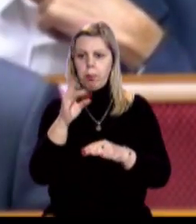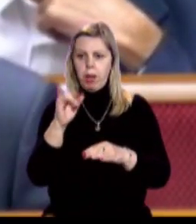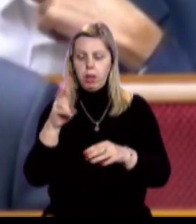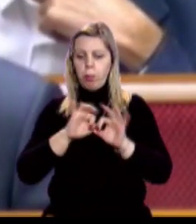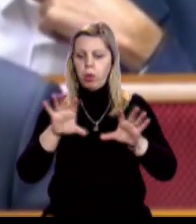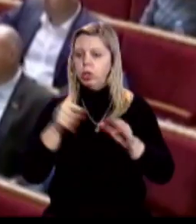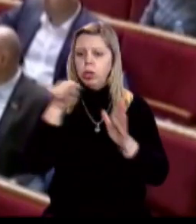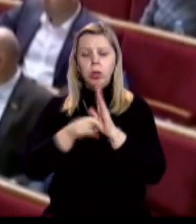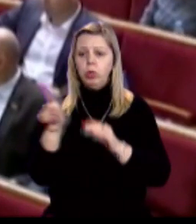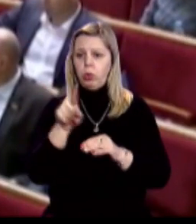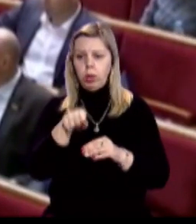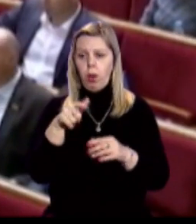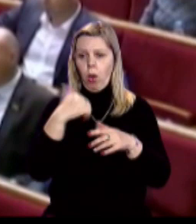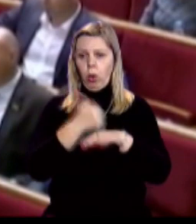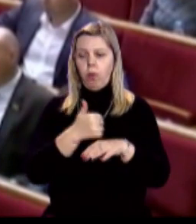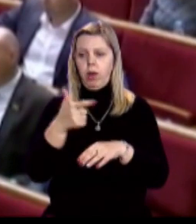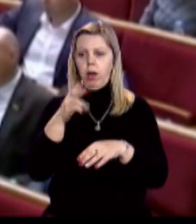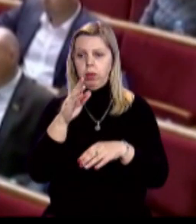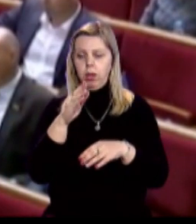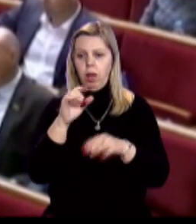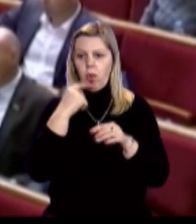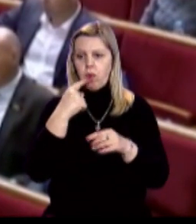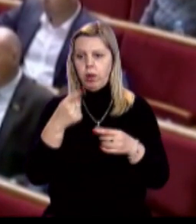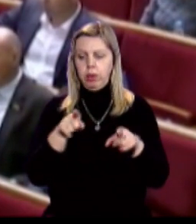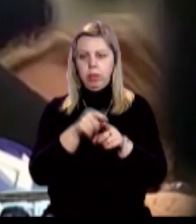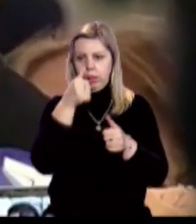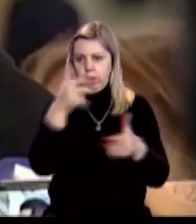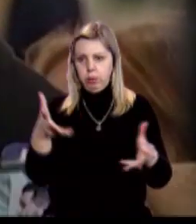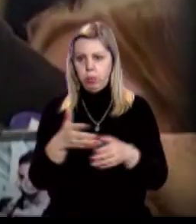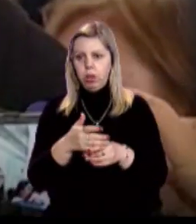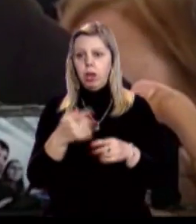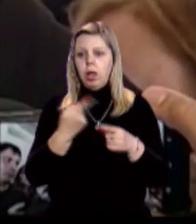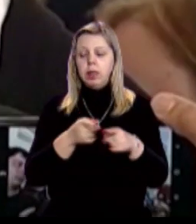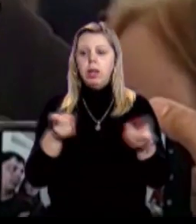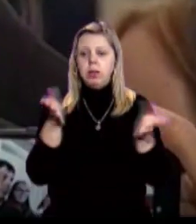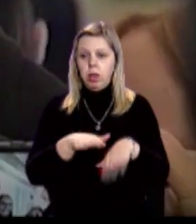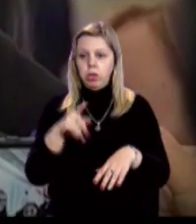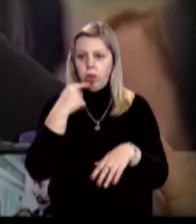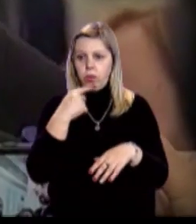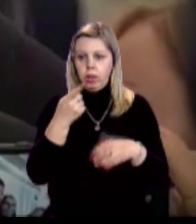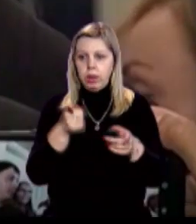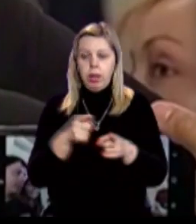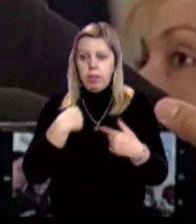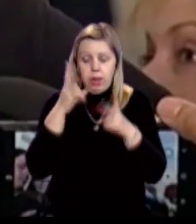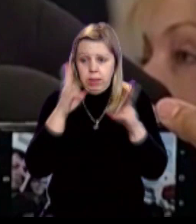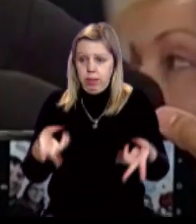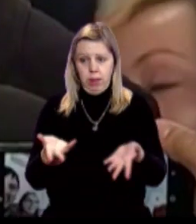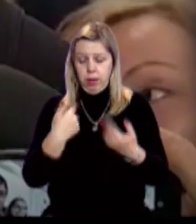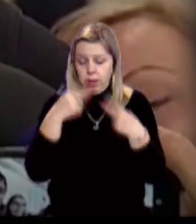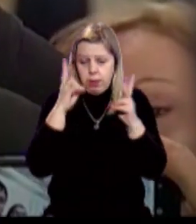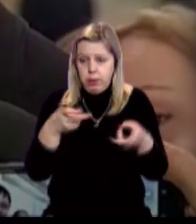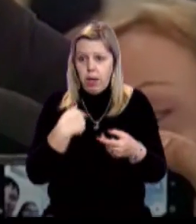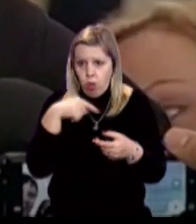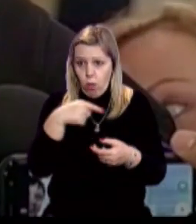пояснити, що вона означає, голова фракції Давида Рахамія каже, не зможе. Що це за лист, що він каже? Я не знаю. Я